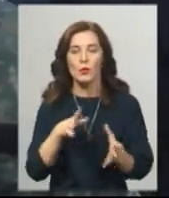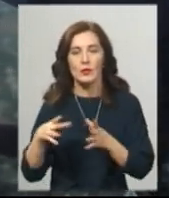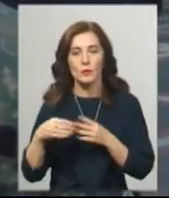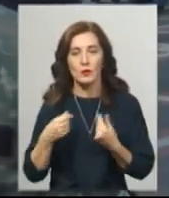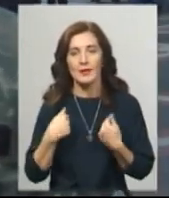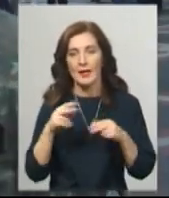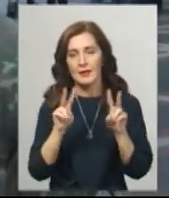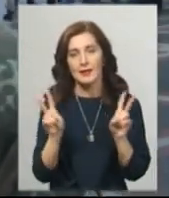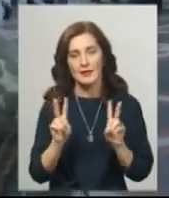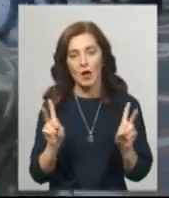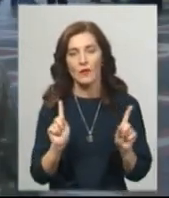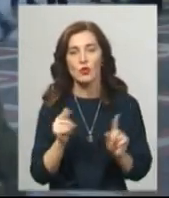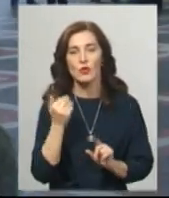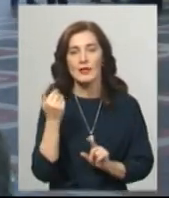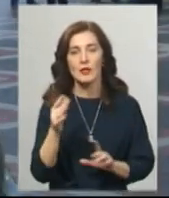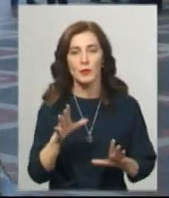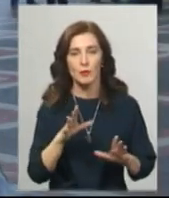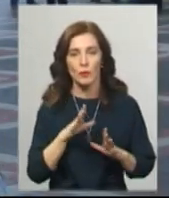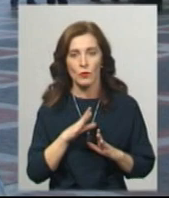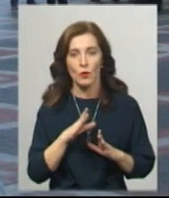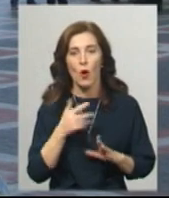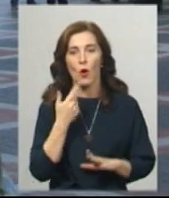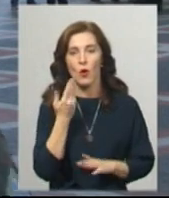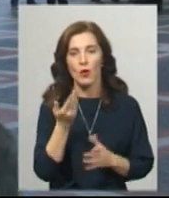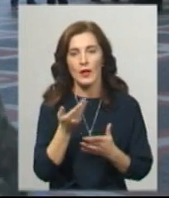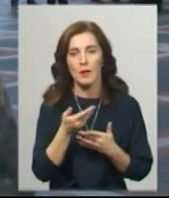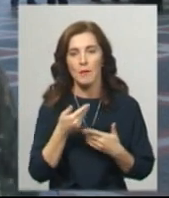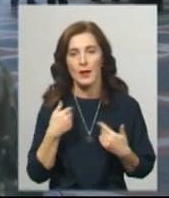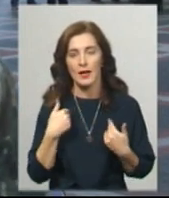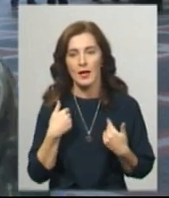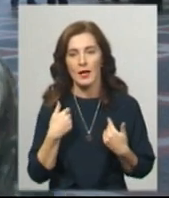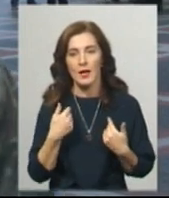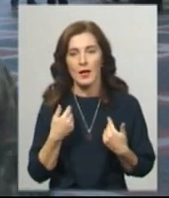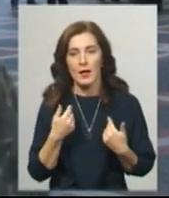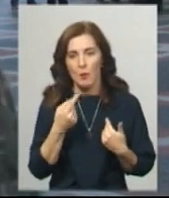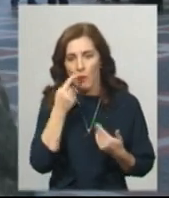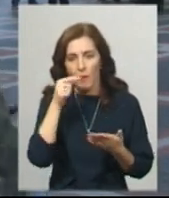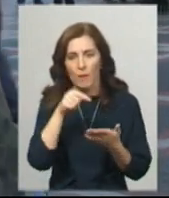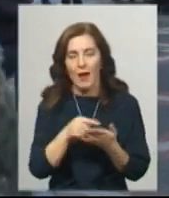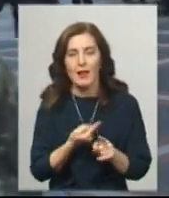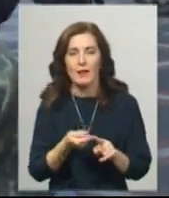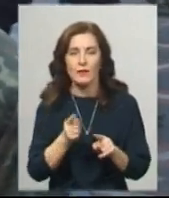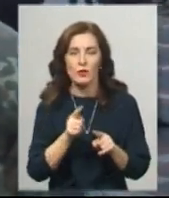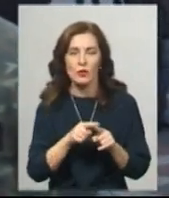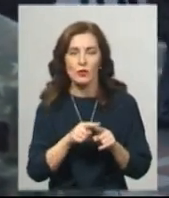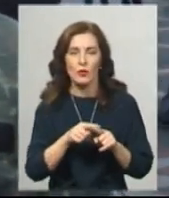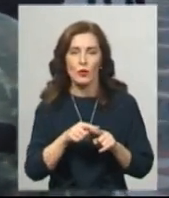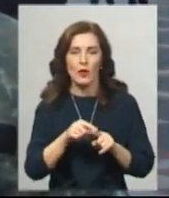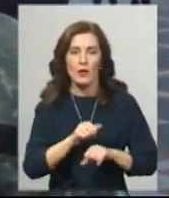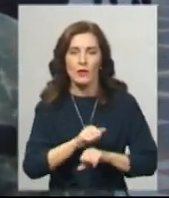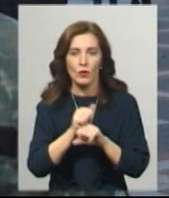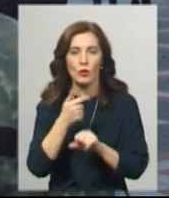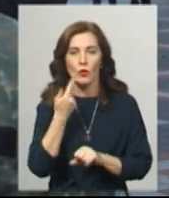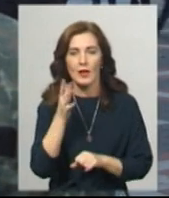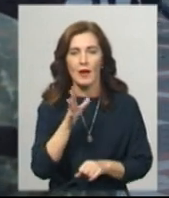знав, що з ними сталося. От, коли ми попали в цю бійню, яка відбувалася